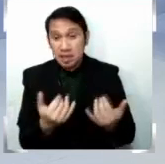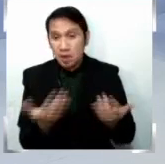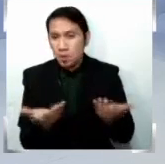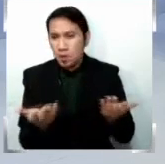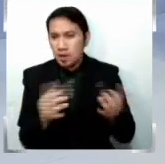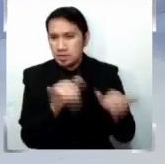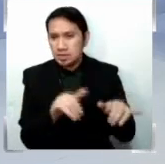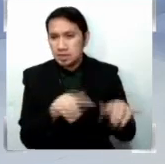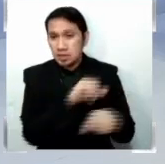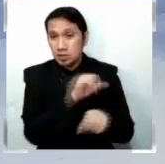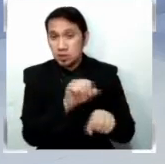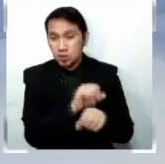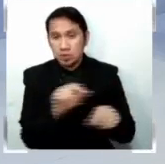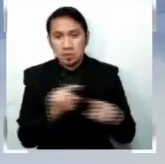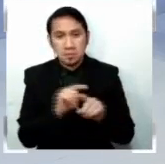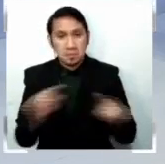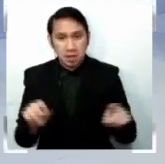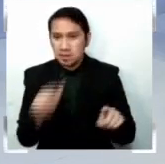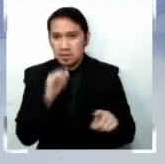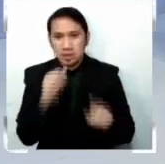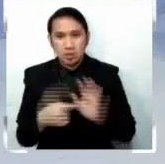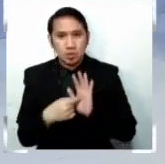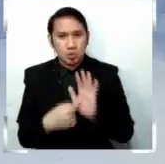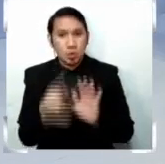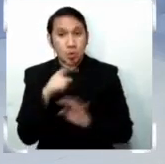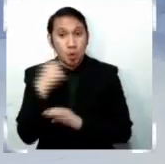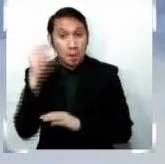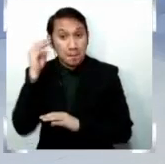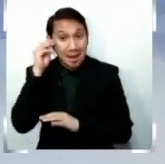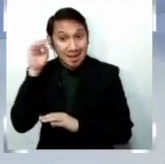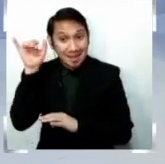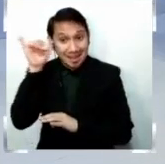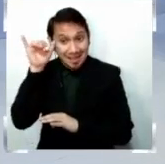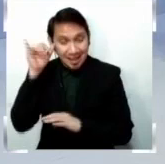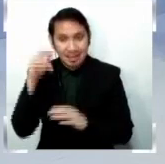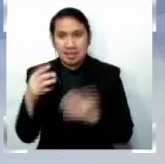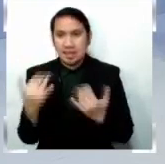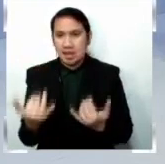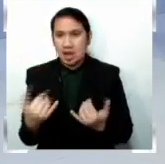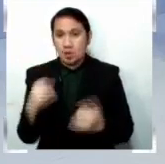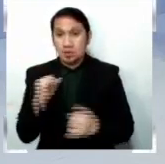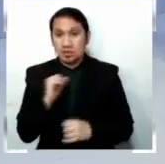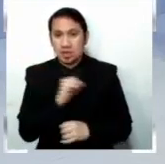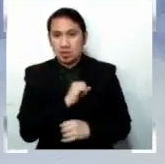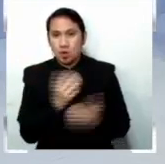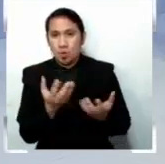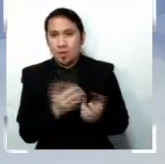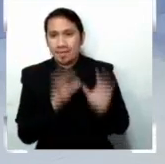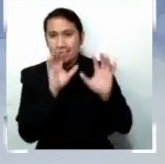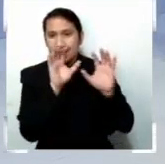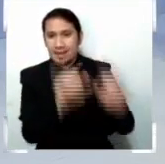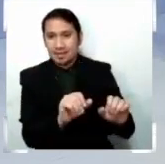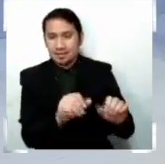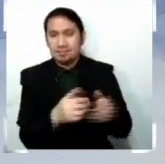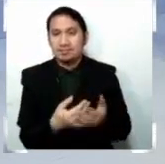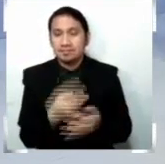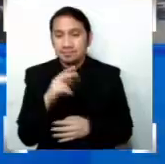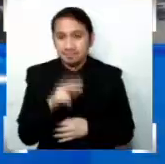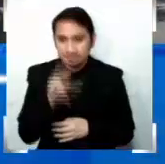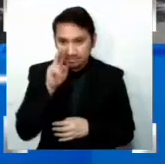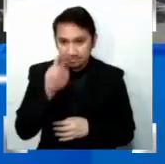pa rin si dating presidential adviser Michael Young, kaya ipinapa-aresto na siya ng mga senador. Saksi, si Mab